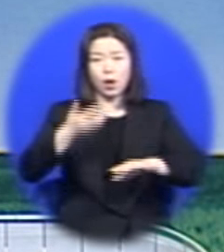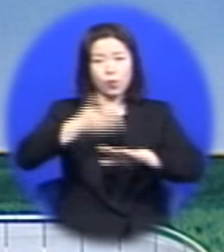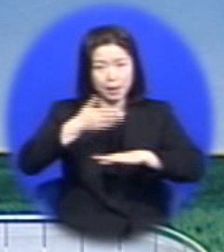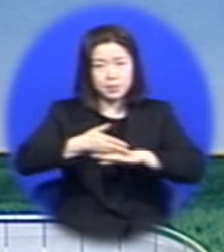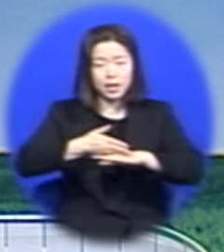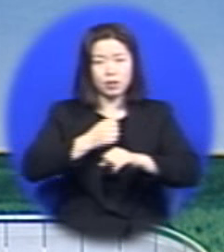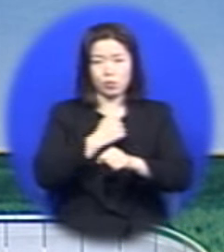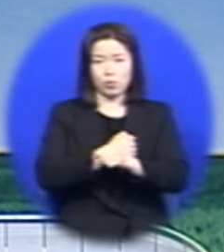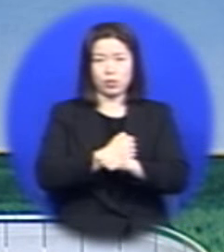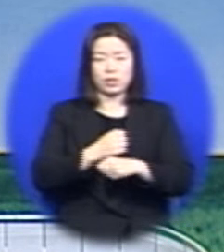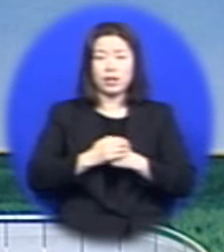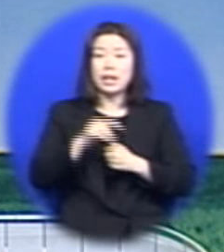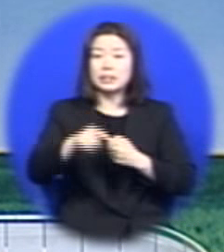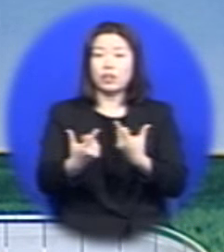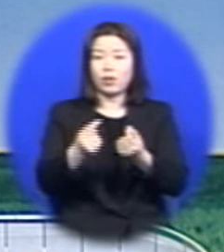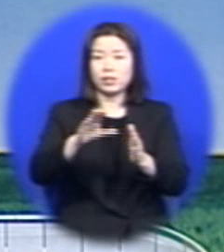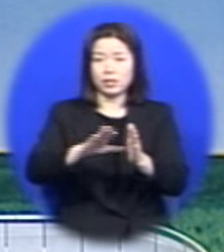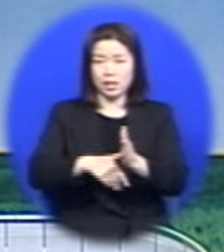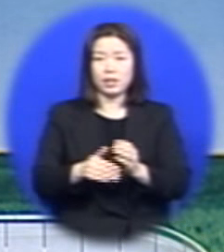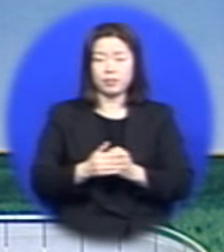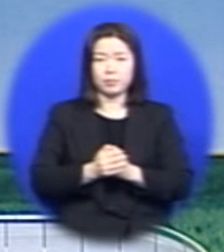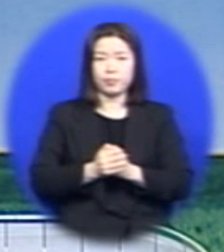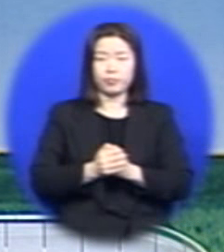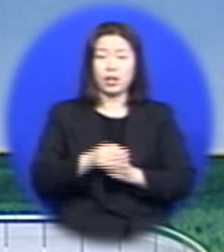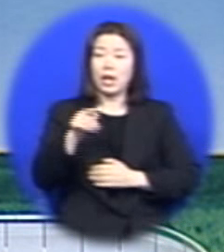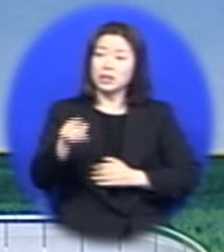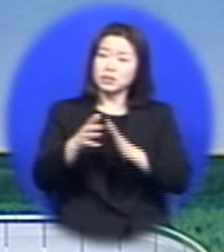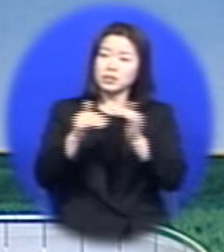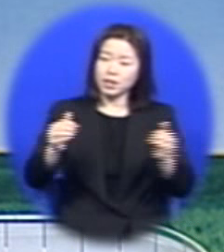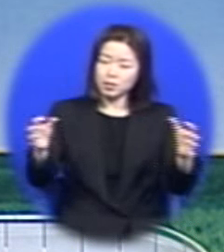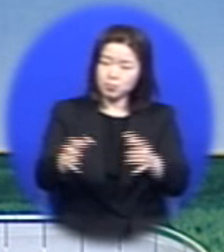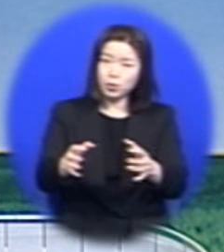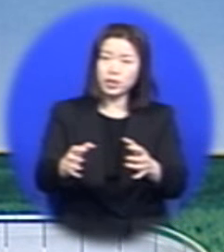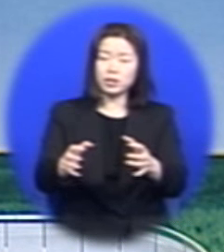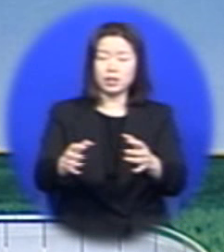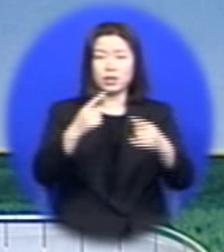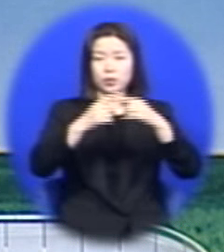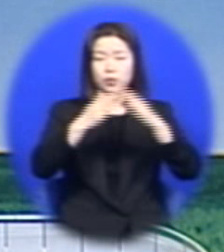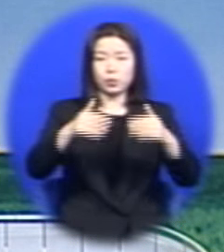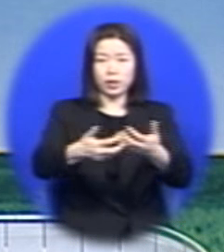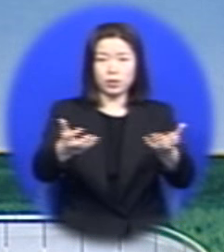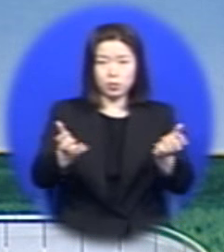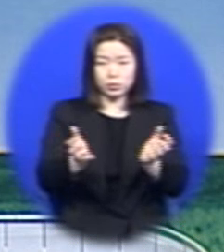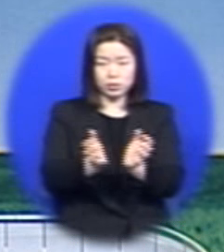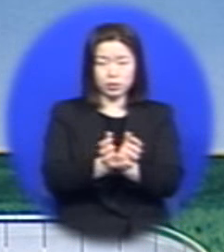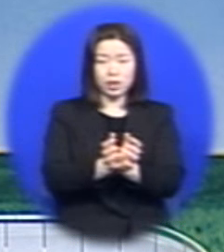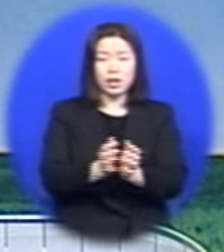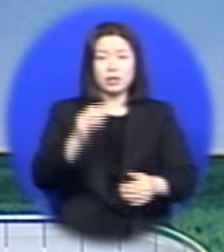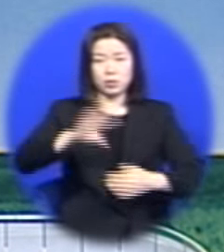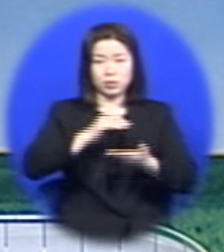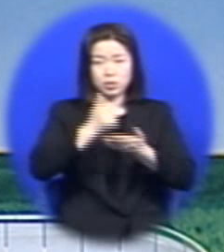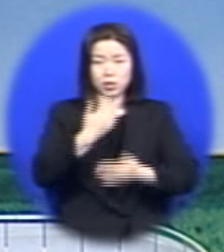기뻐하고 감사하고 그럴 때 그 사람들이 모인 교회 공동체를 그리스도의 몸이라, 그리스도의